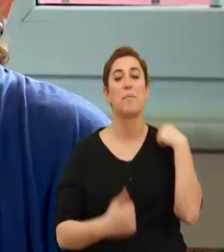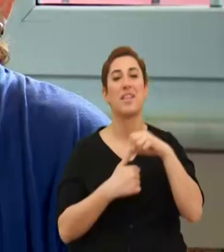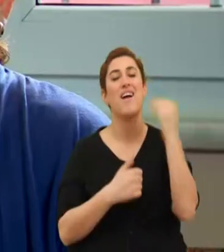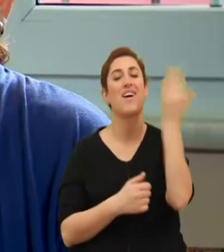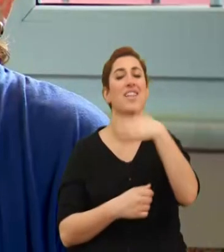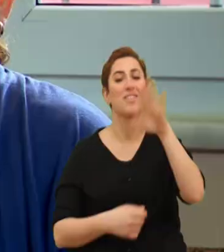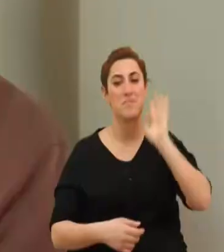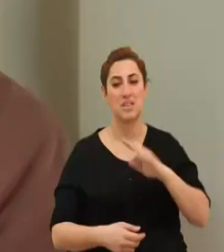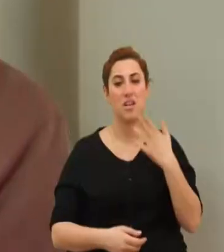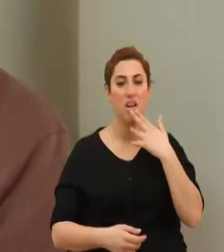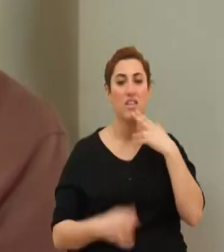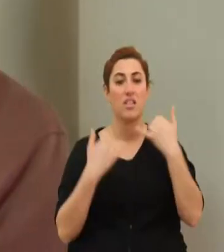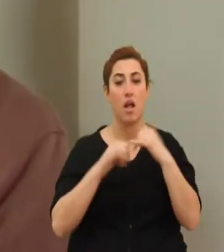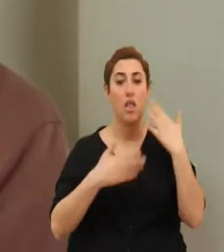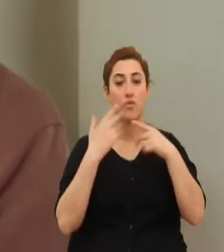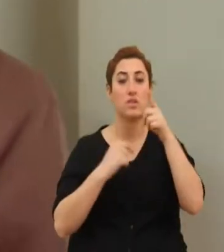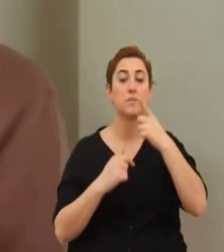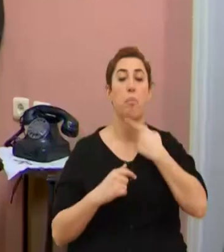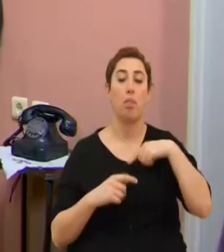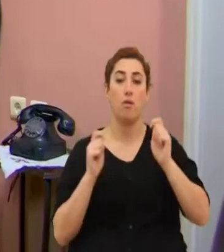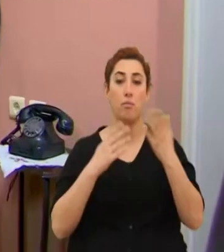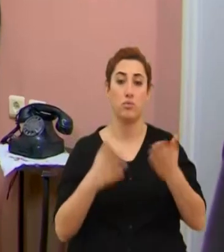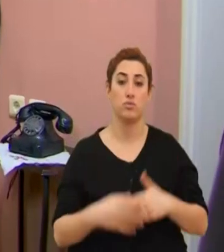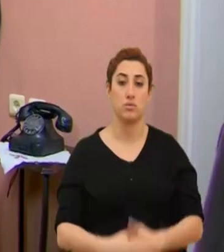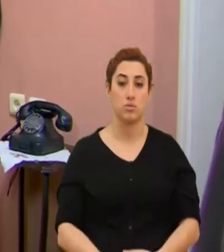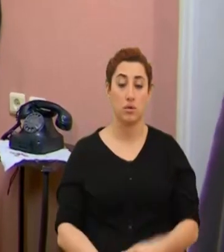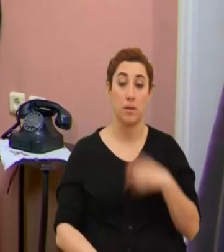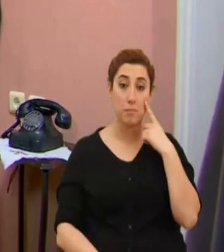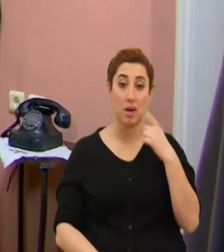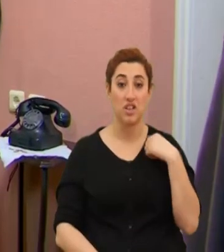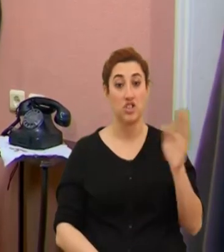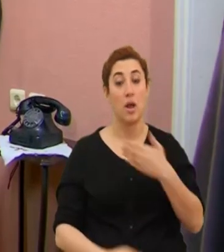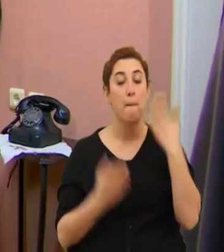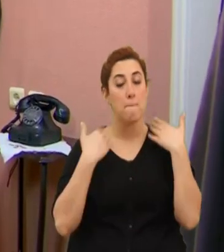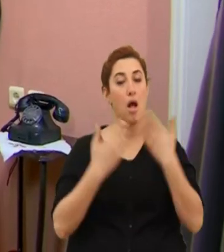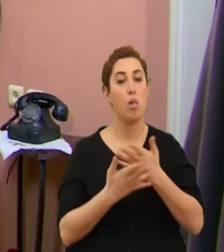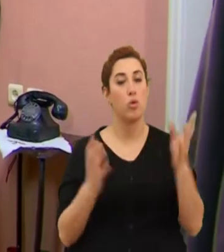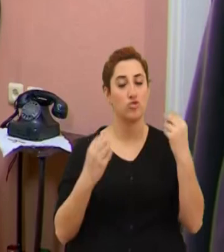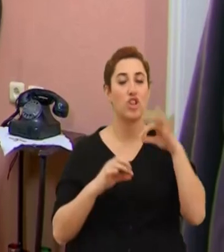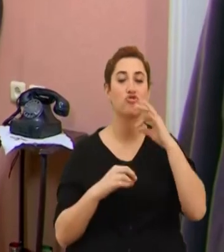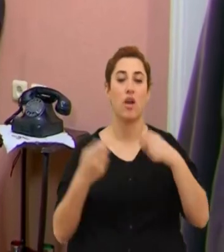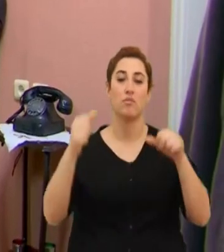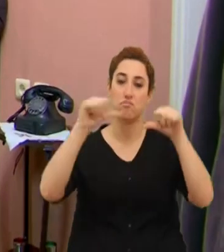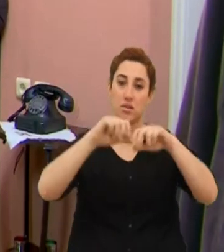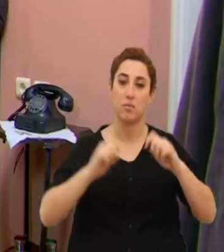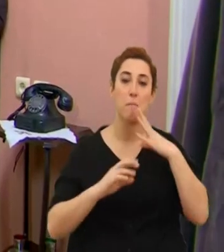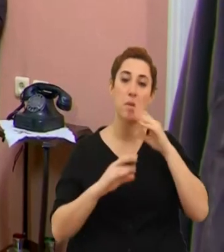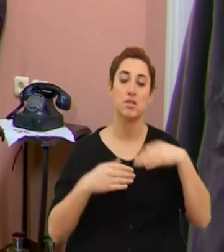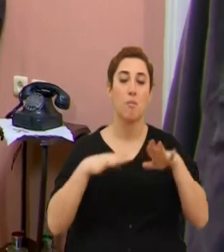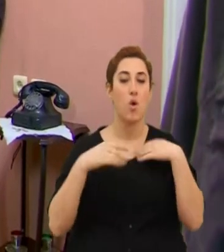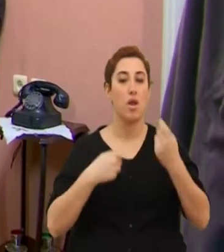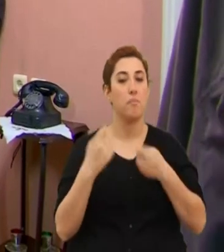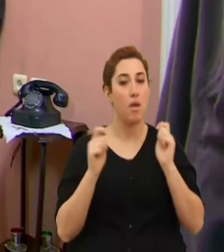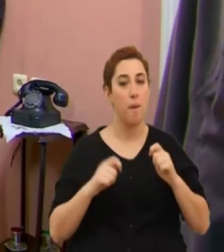daha gitmeyin. Kadın tatilden bahsediyor, sizin de canınız çekiyor ya. Bak çıkarız balkona. Güzel çayımızı demleriz, pastamızı